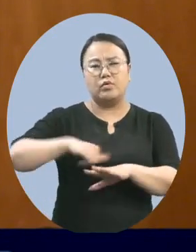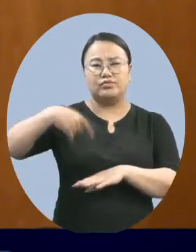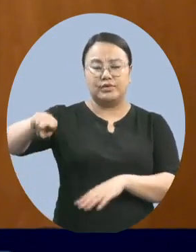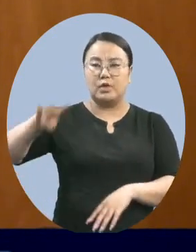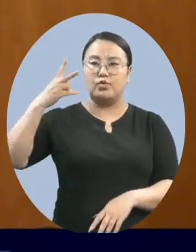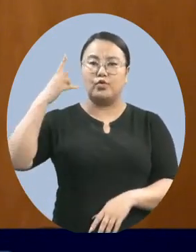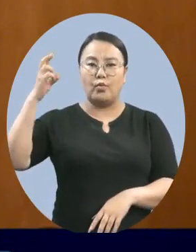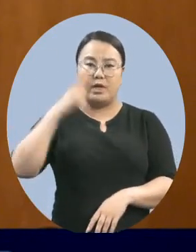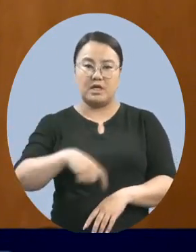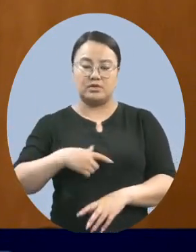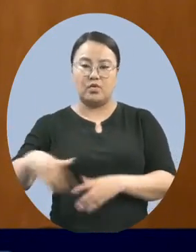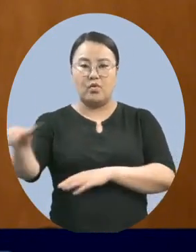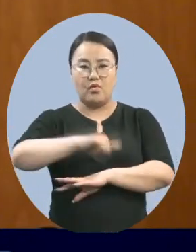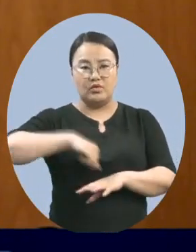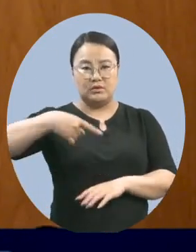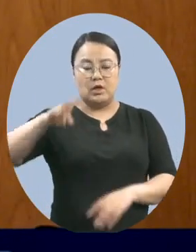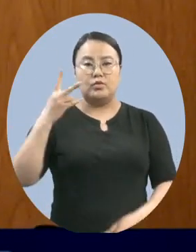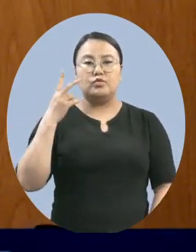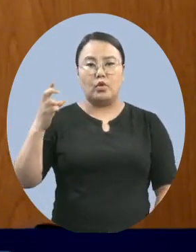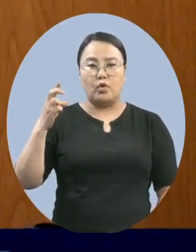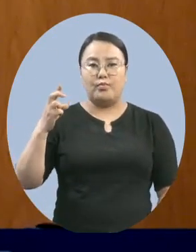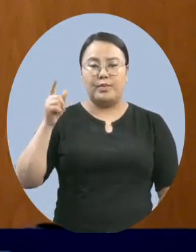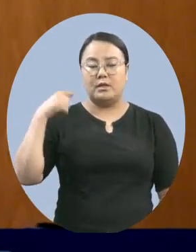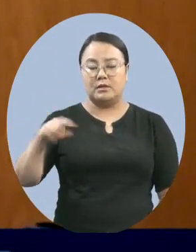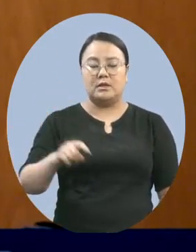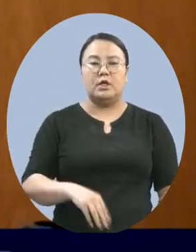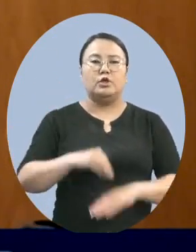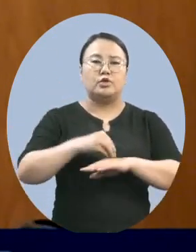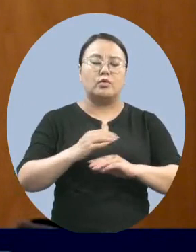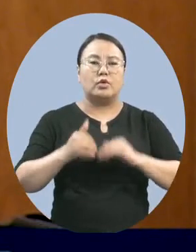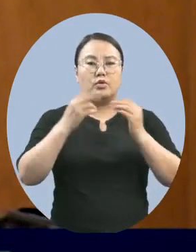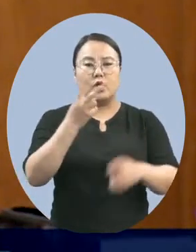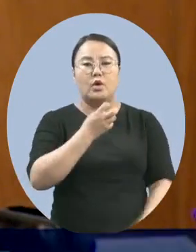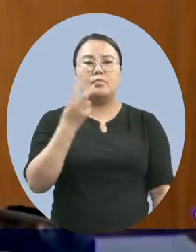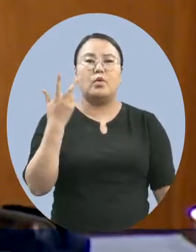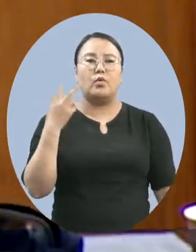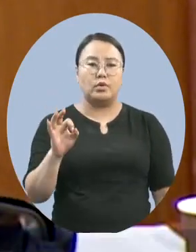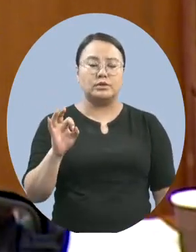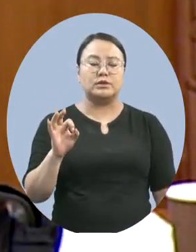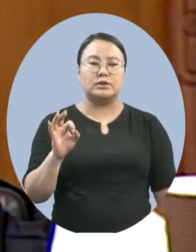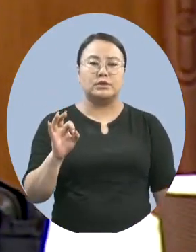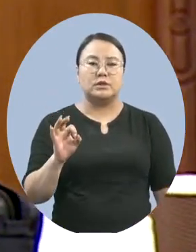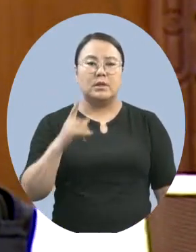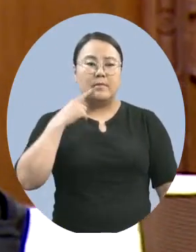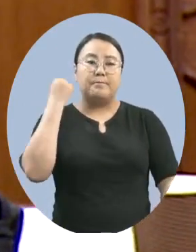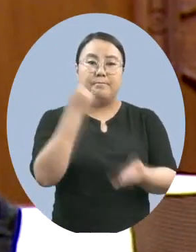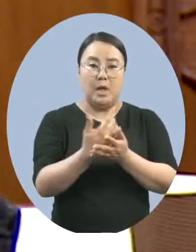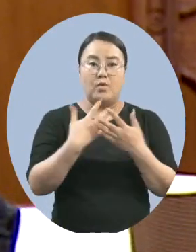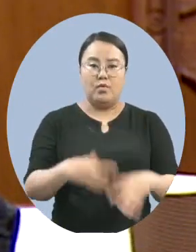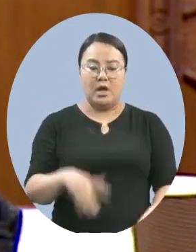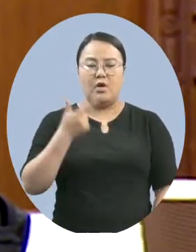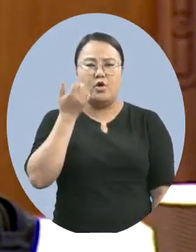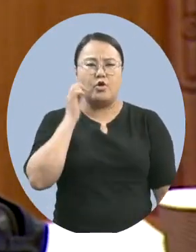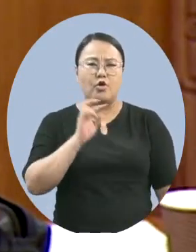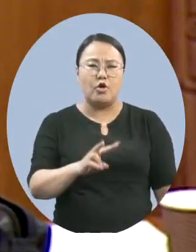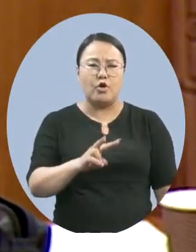гишүүн орнууд, нэгдсэн үндэсний байгууллагын ерөнхий ассамблеийн доктортой хөгжил 2030 гэдэг зүйлийг баталсан. За